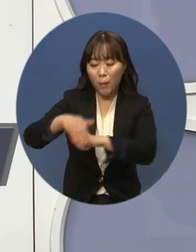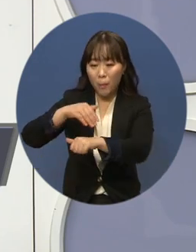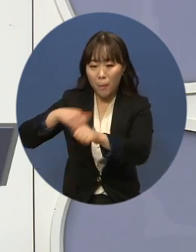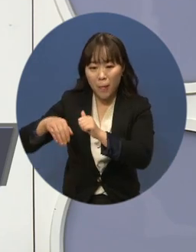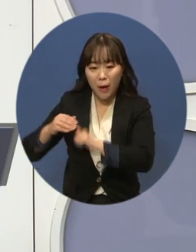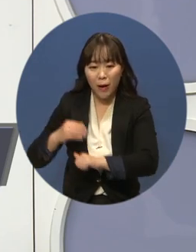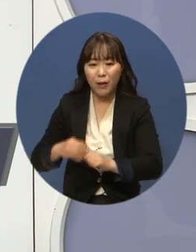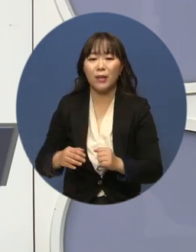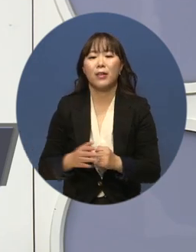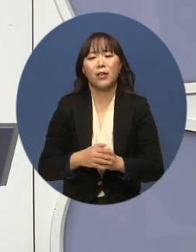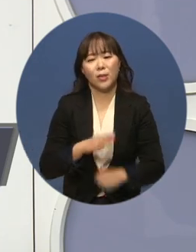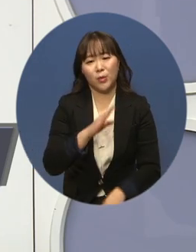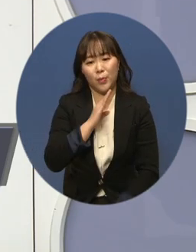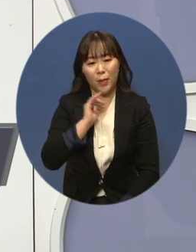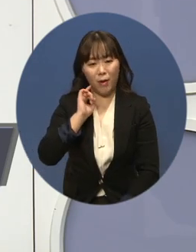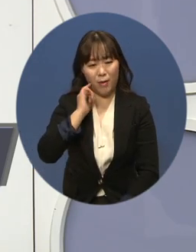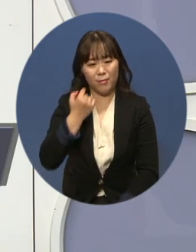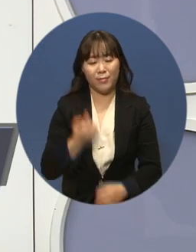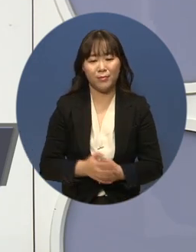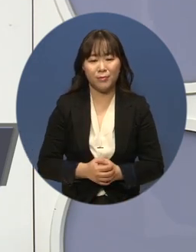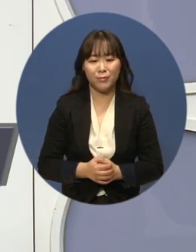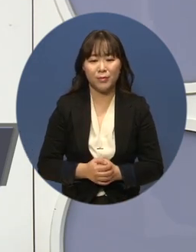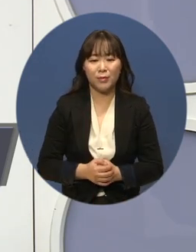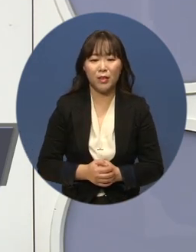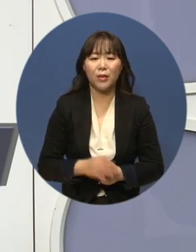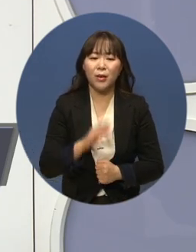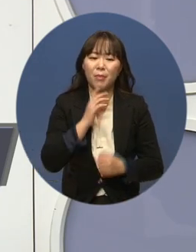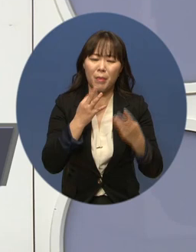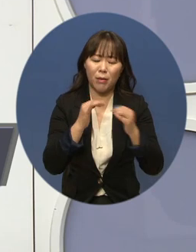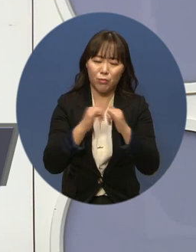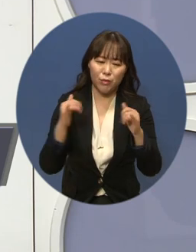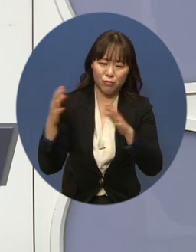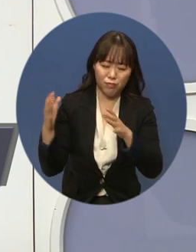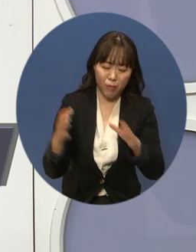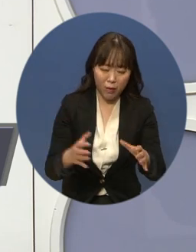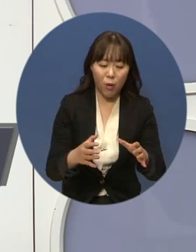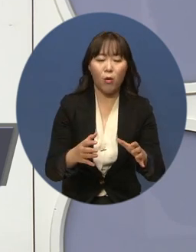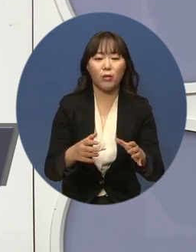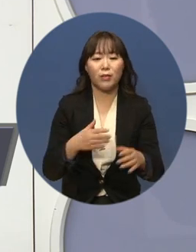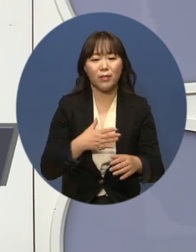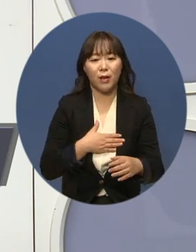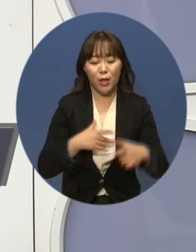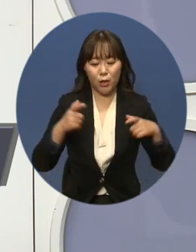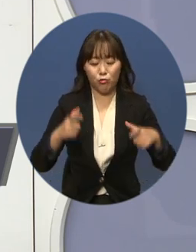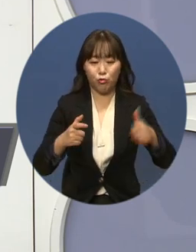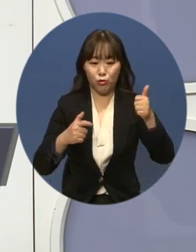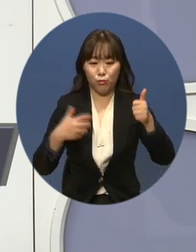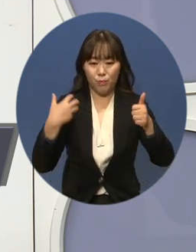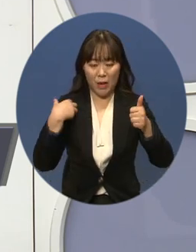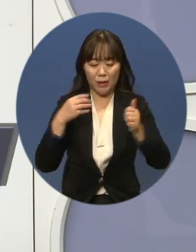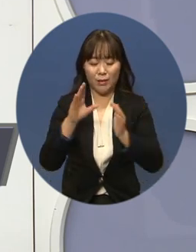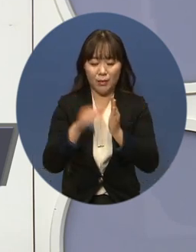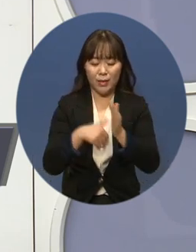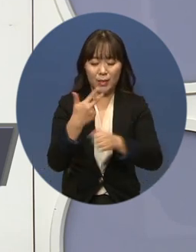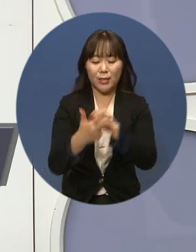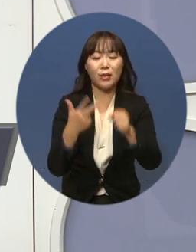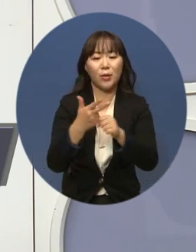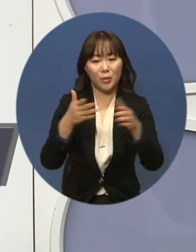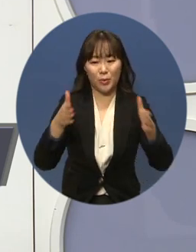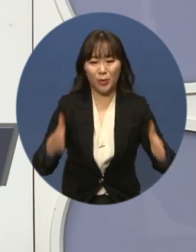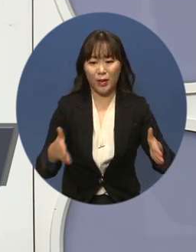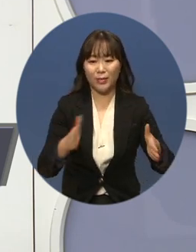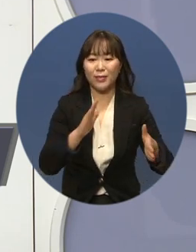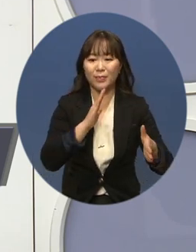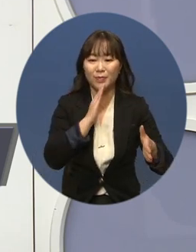마을이 정말 아름답거든요. 그런 굉장히 많이 와서 하여튼 군수 때 7년 동안 제가 정말